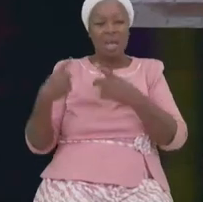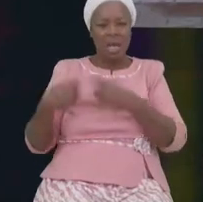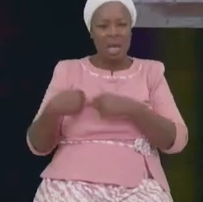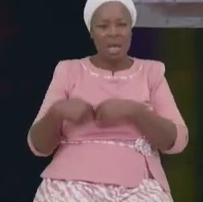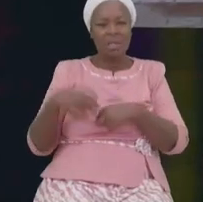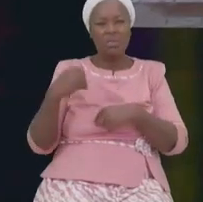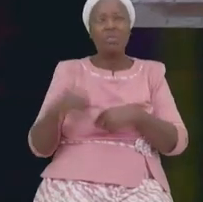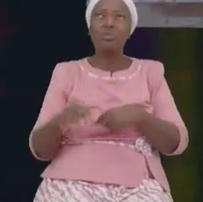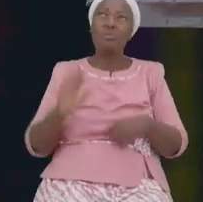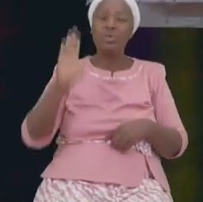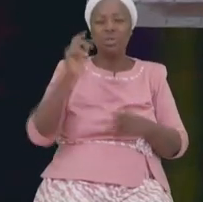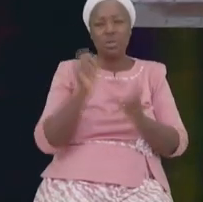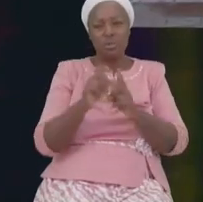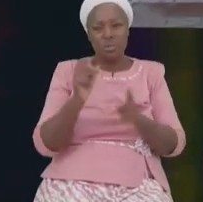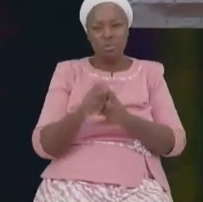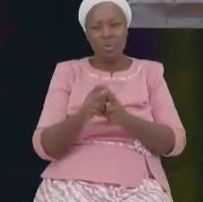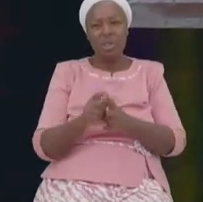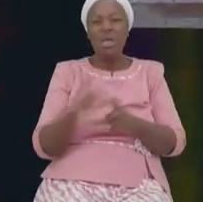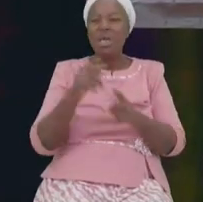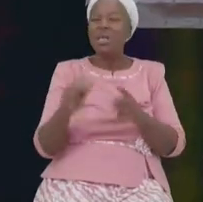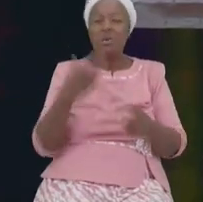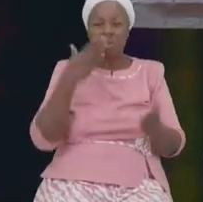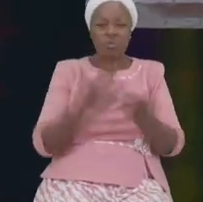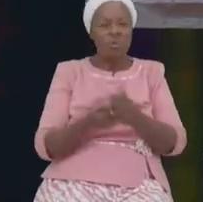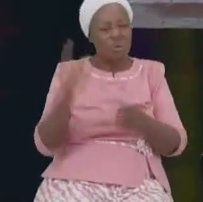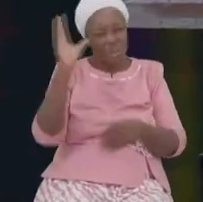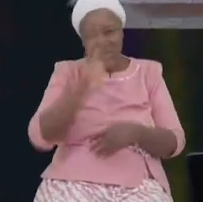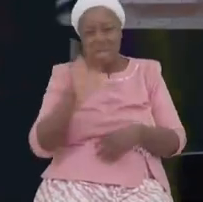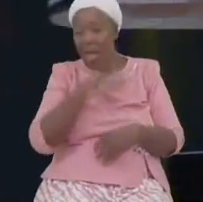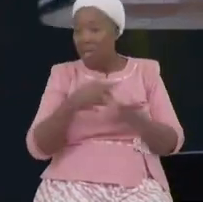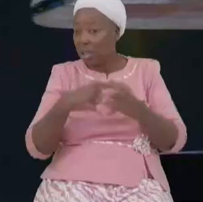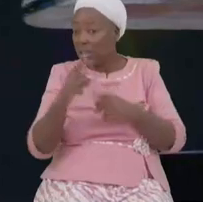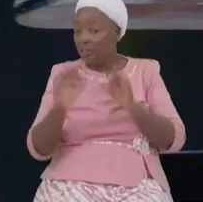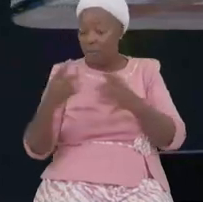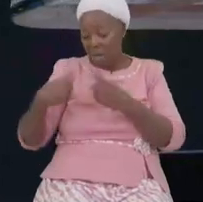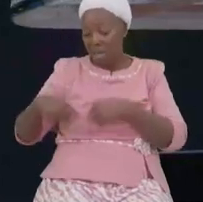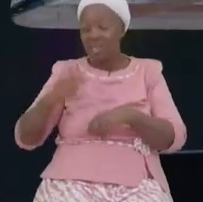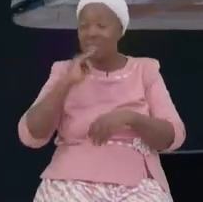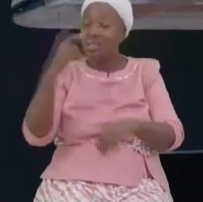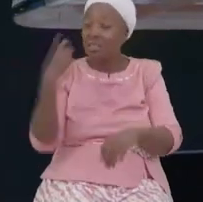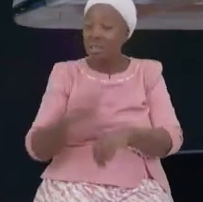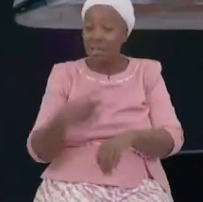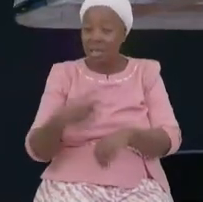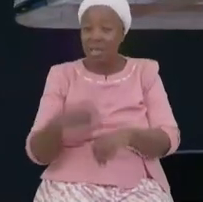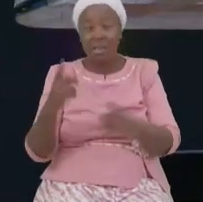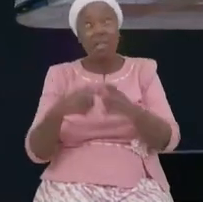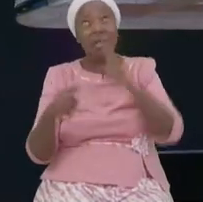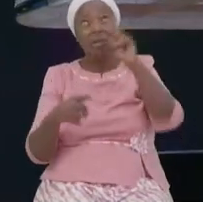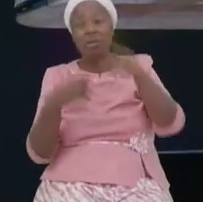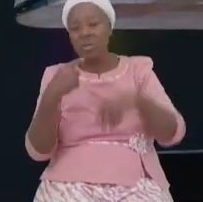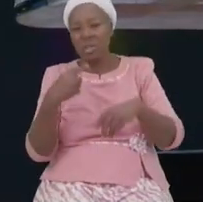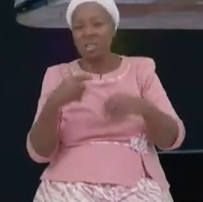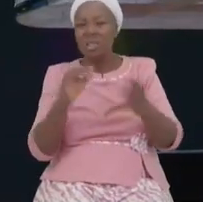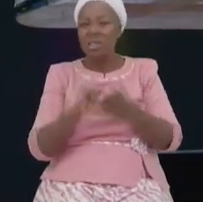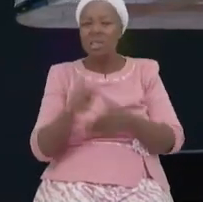selon ses principes, selon ses préceptes. Et si ton cœur est endurci, il dit, pourquoi ne pas faire notre